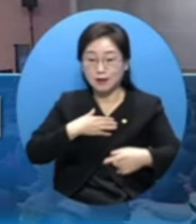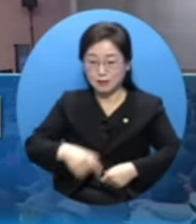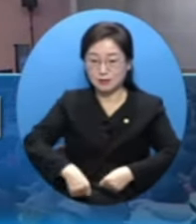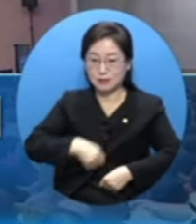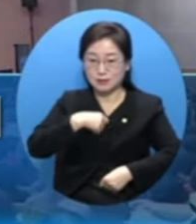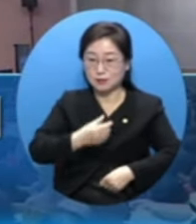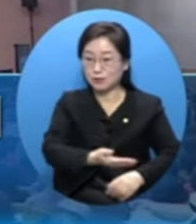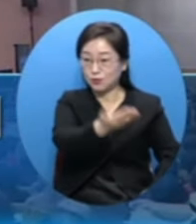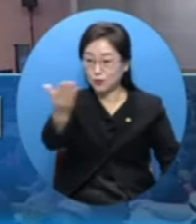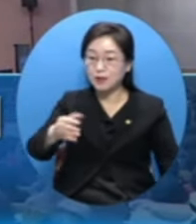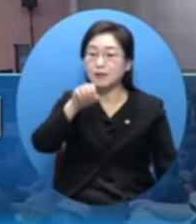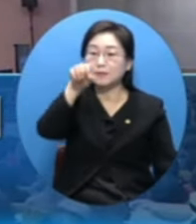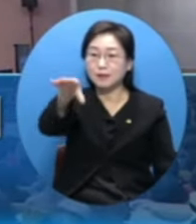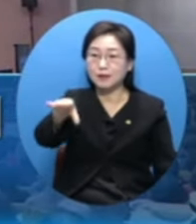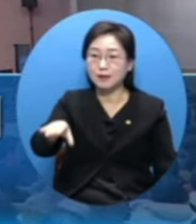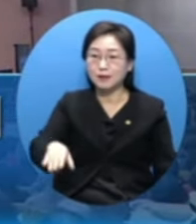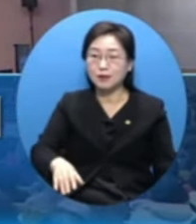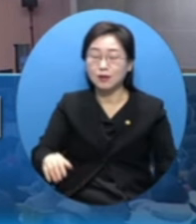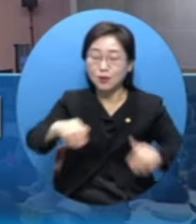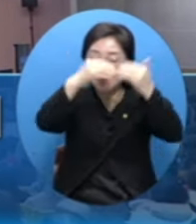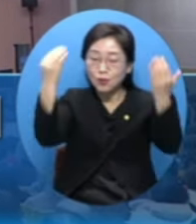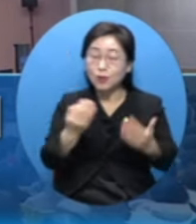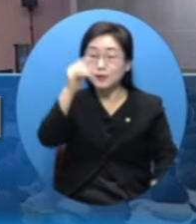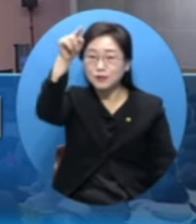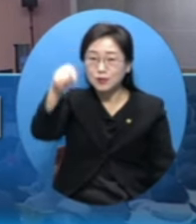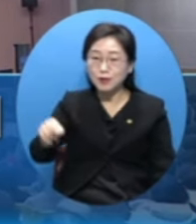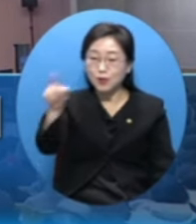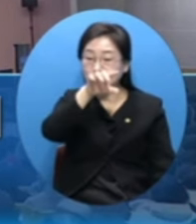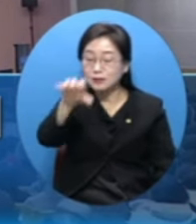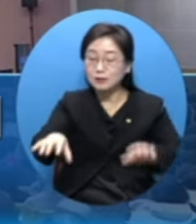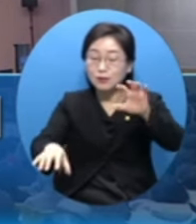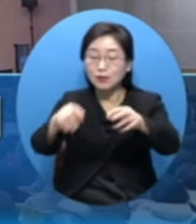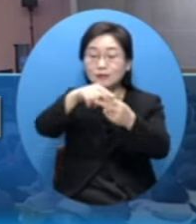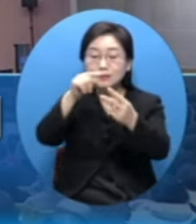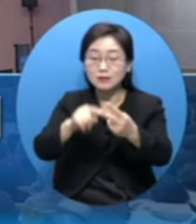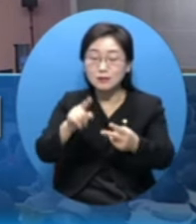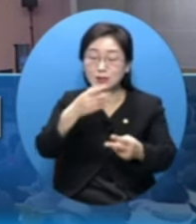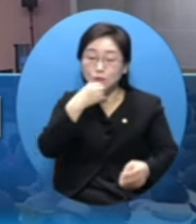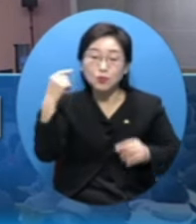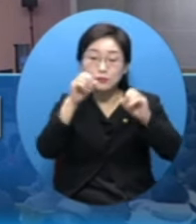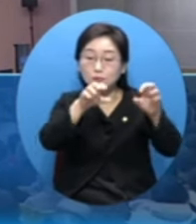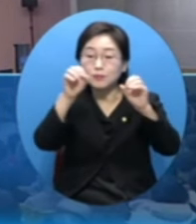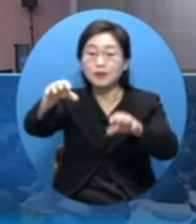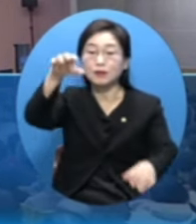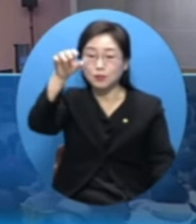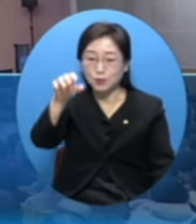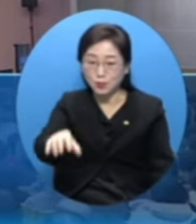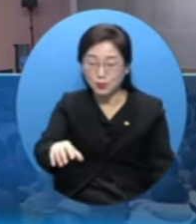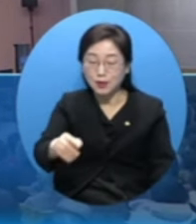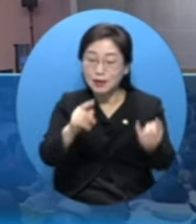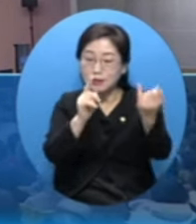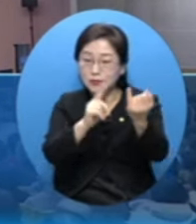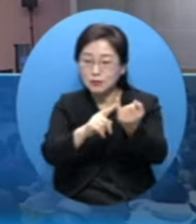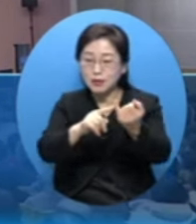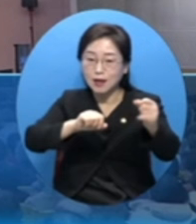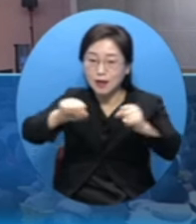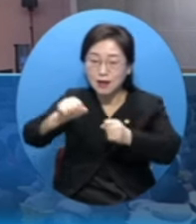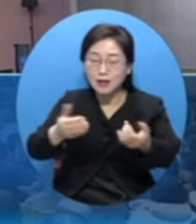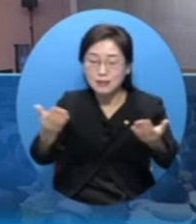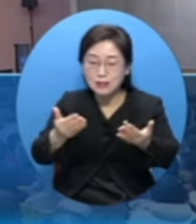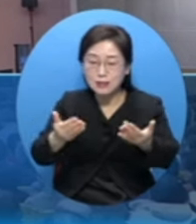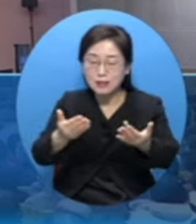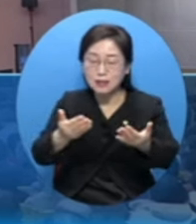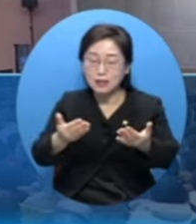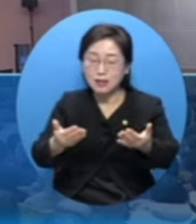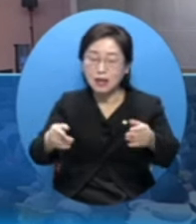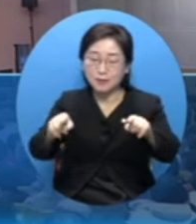진실로 너에게 이르노니 온 천하에 어디서든지 이 복음이 전파되는 곳에서는 이 여자가 행한 일도 말하여